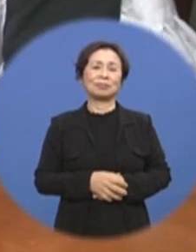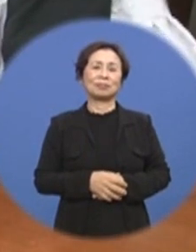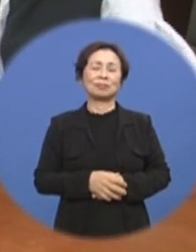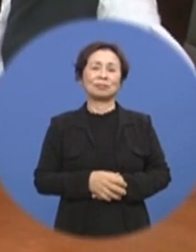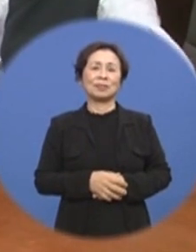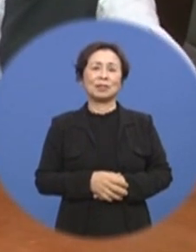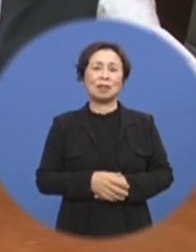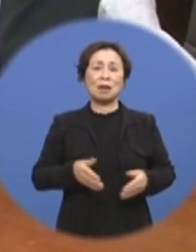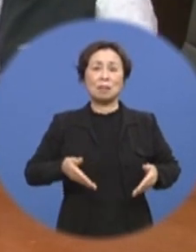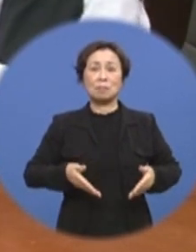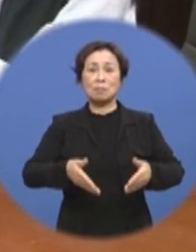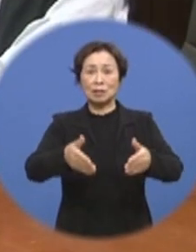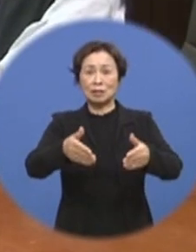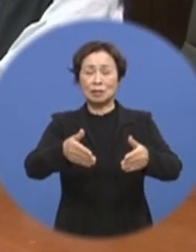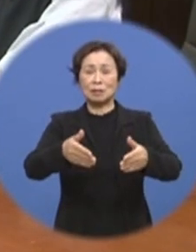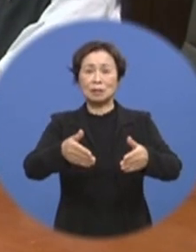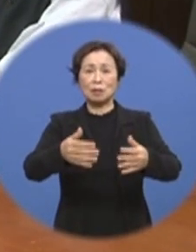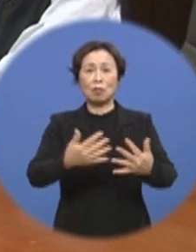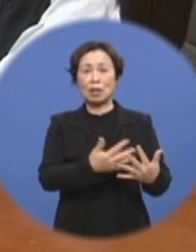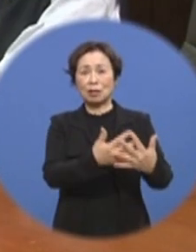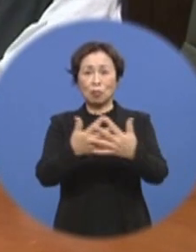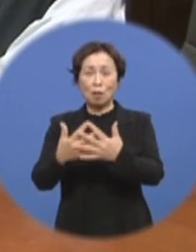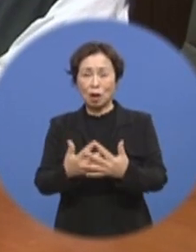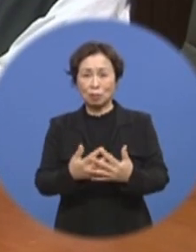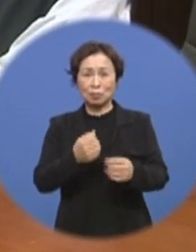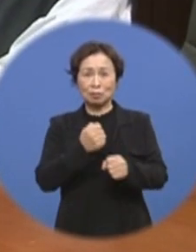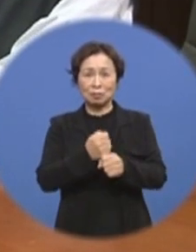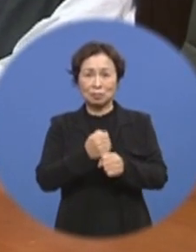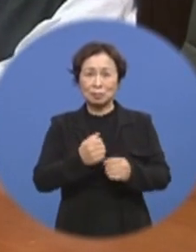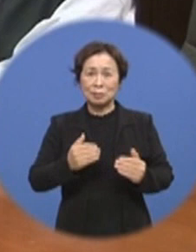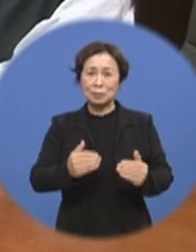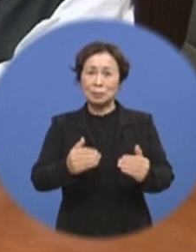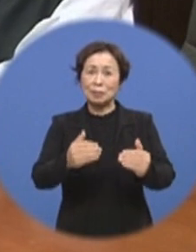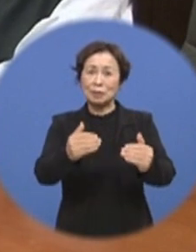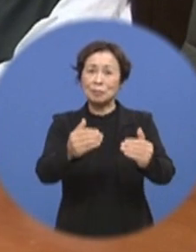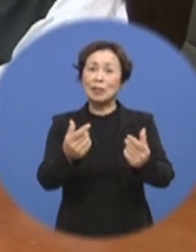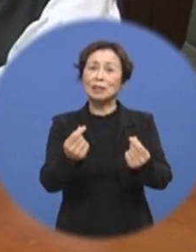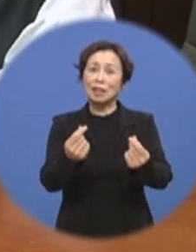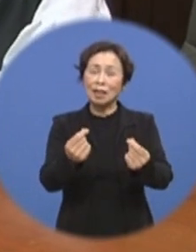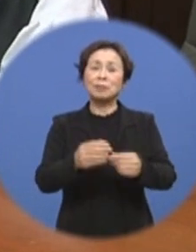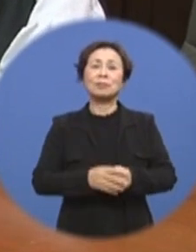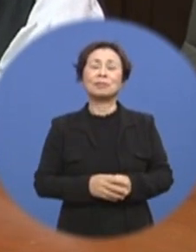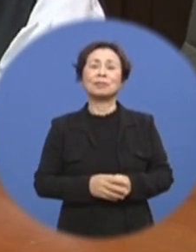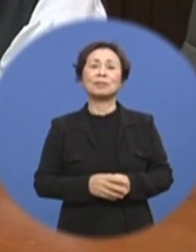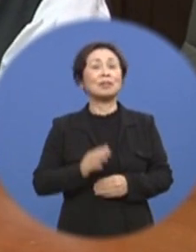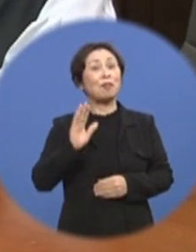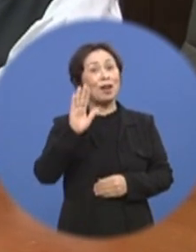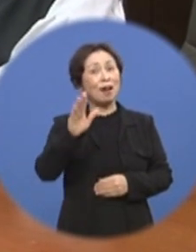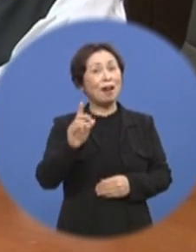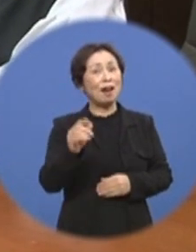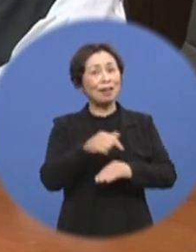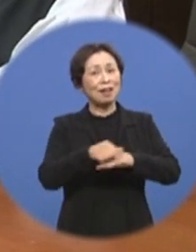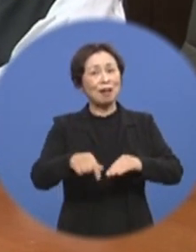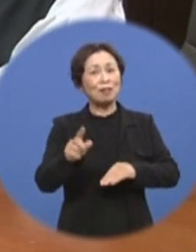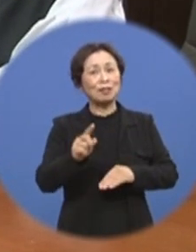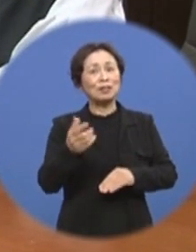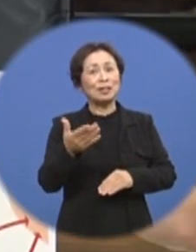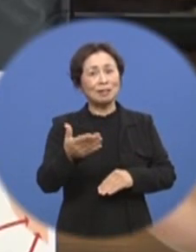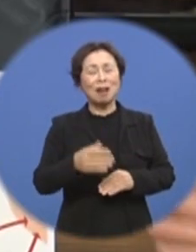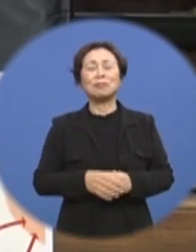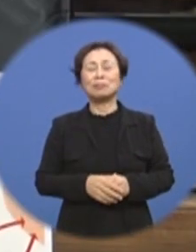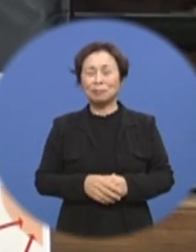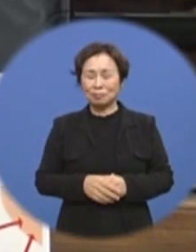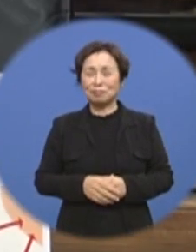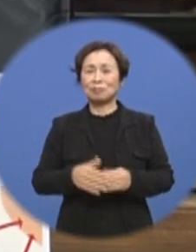道路ネットワークずいぶんできてまいりましたはいライブねはいこれからの計画ででもわざわざなんです